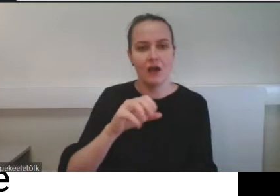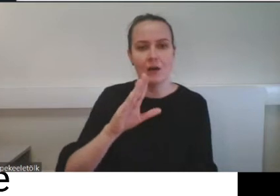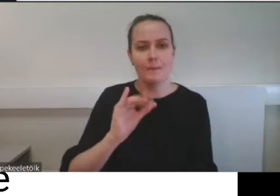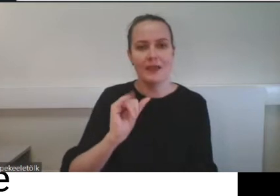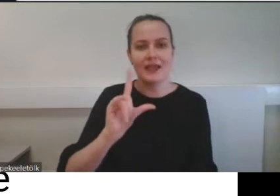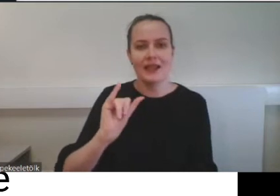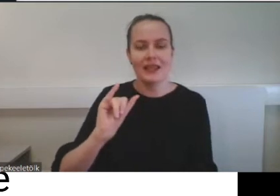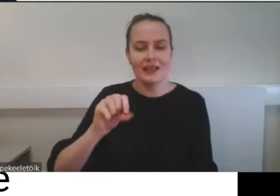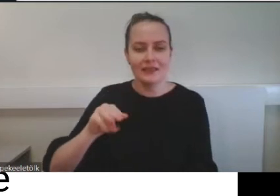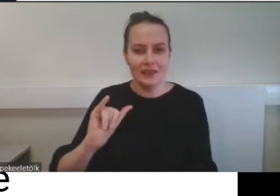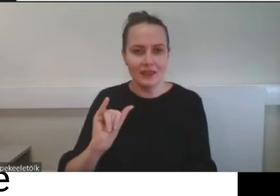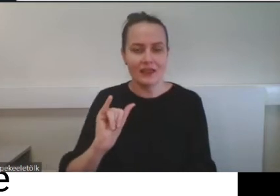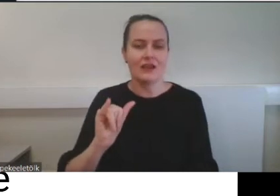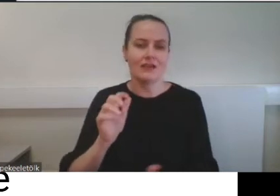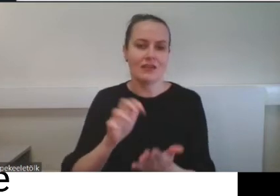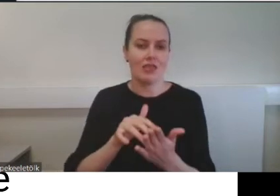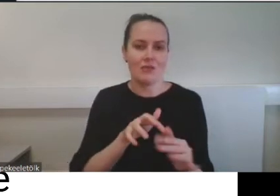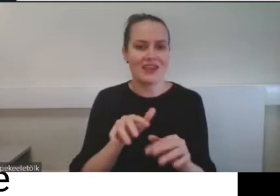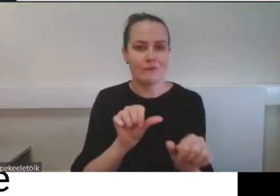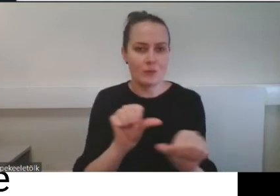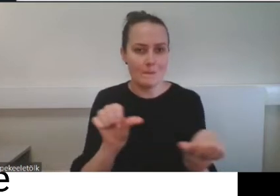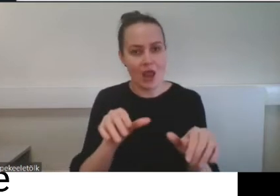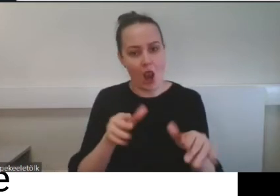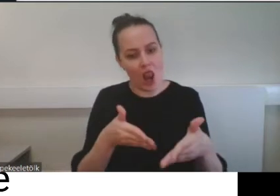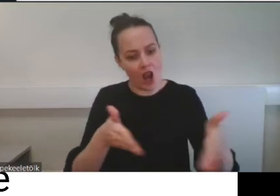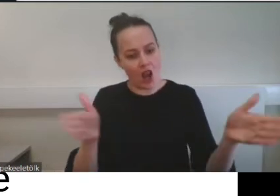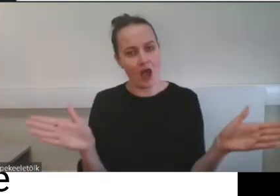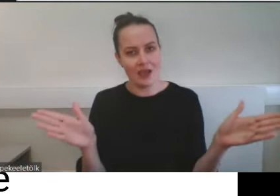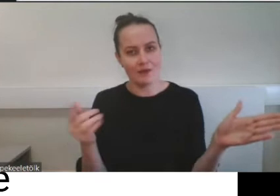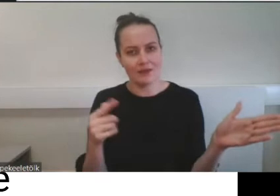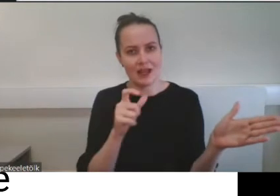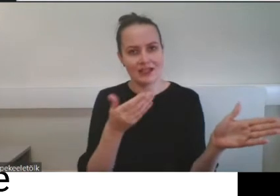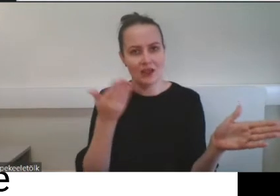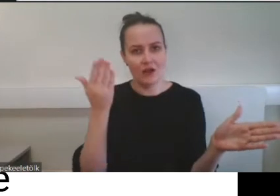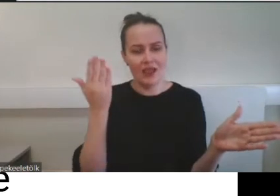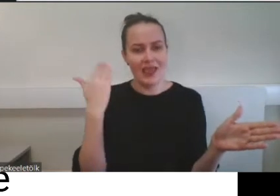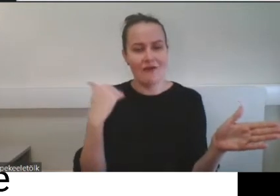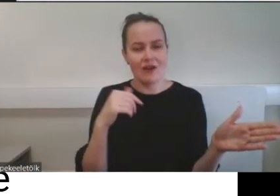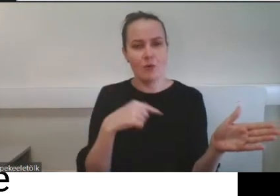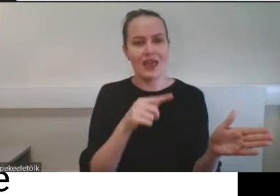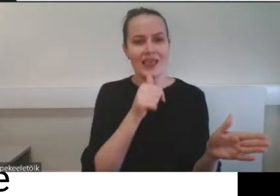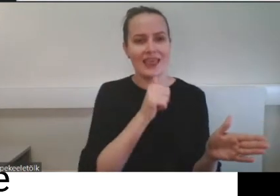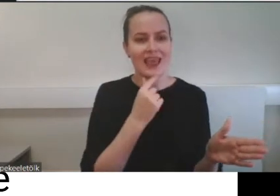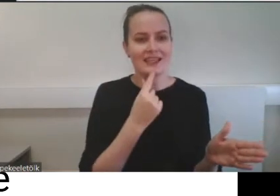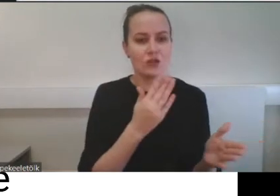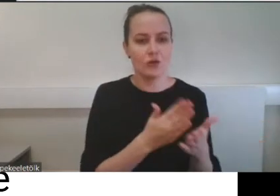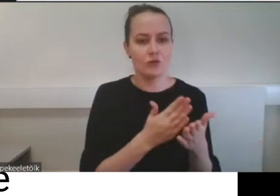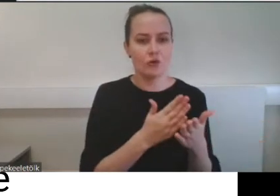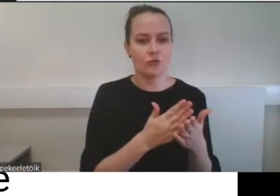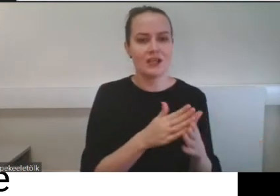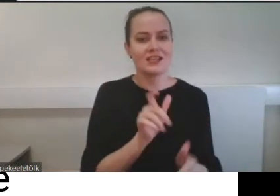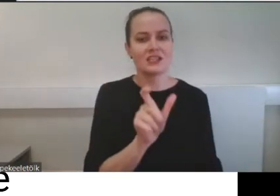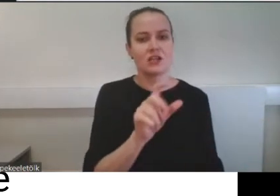Et ma arvan, et siin oli nagu eelnevalt näha, et sellised peamised rahvusvahelised ja ka